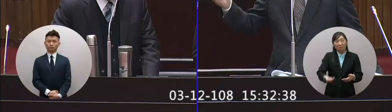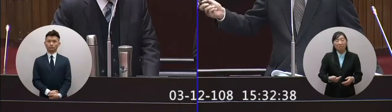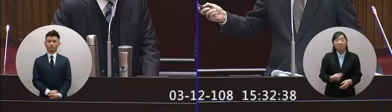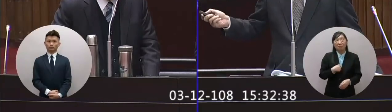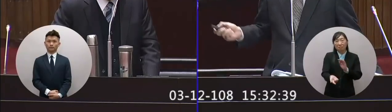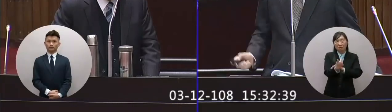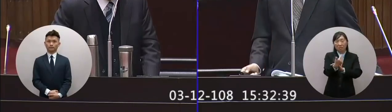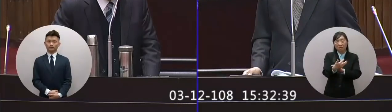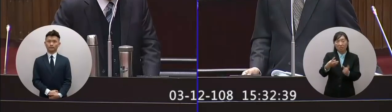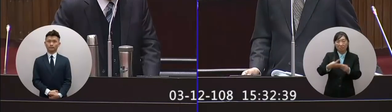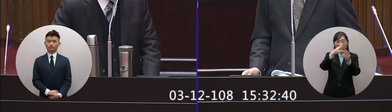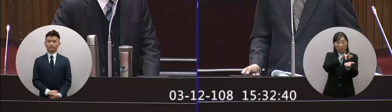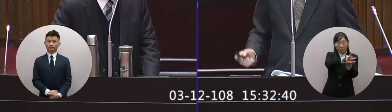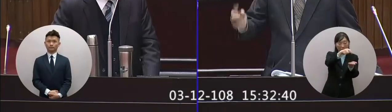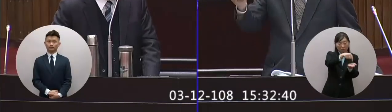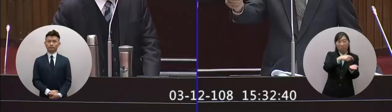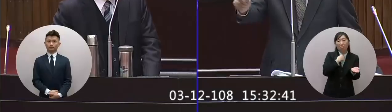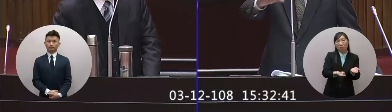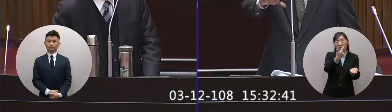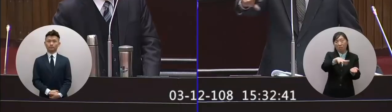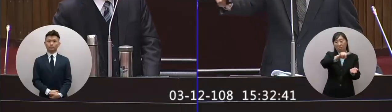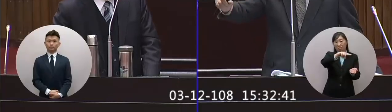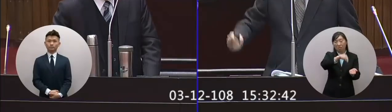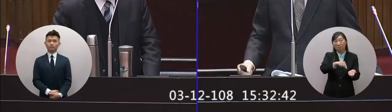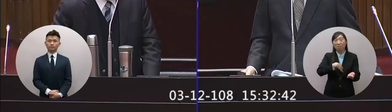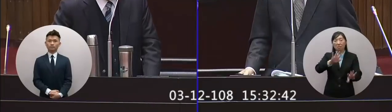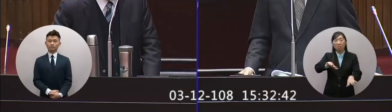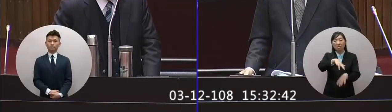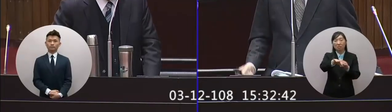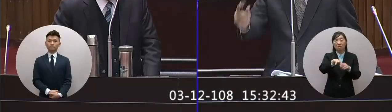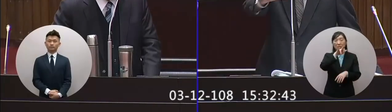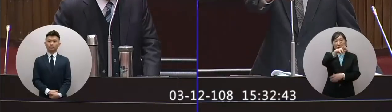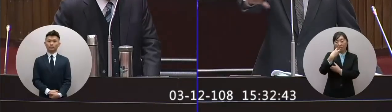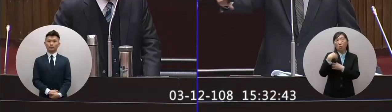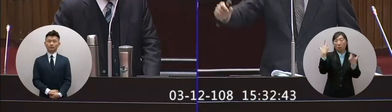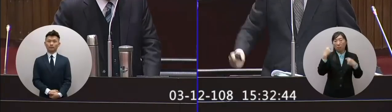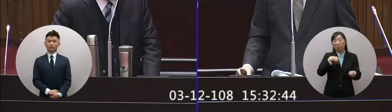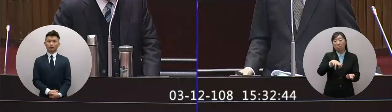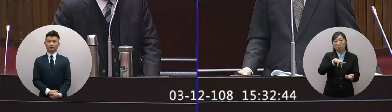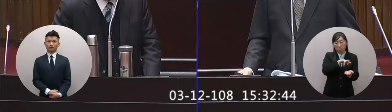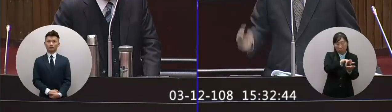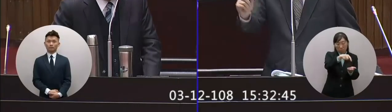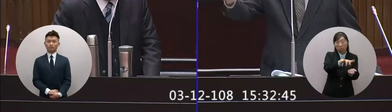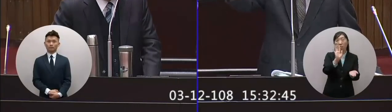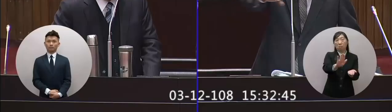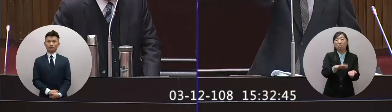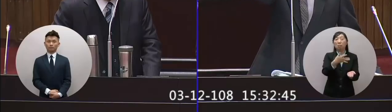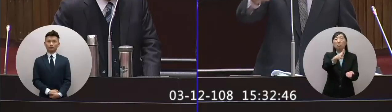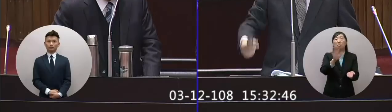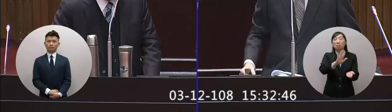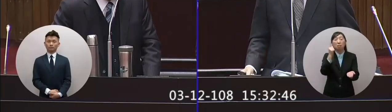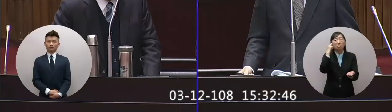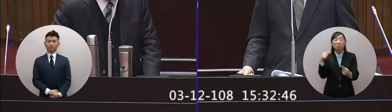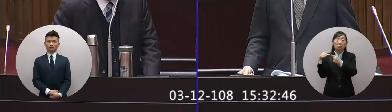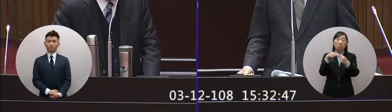赶快把第三跑道做出来。现在既有的空军的地方，本来就有一条空军跑道，为什么不去把它